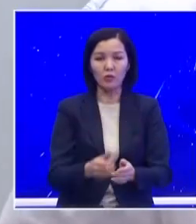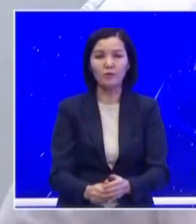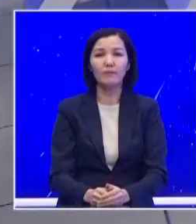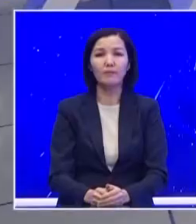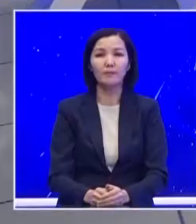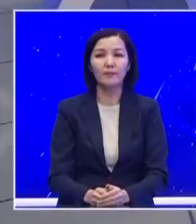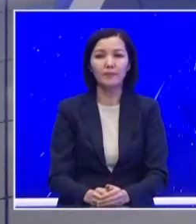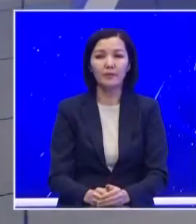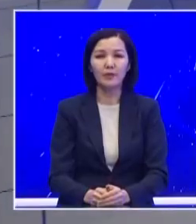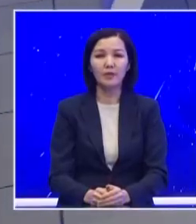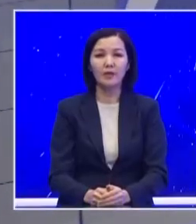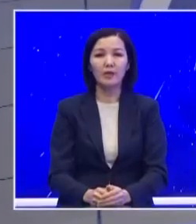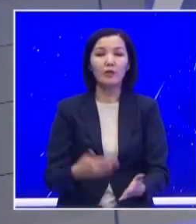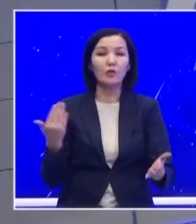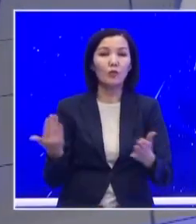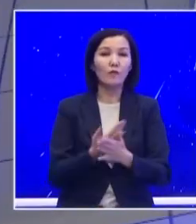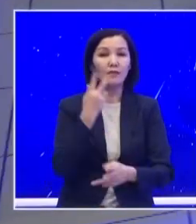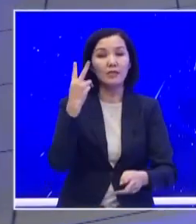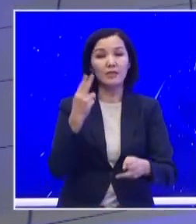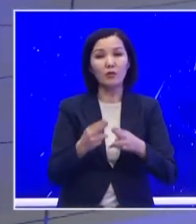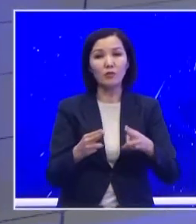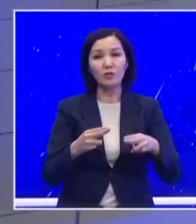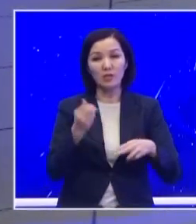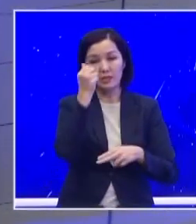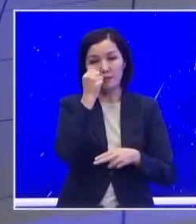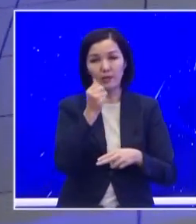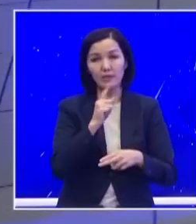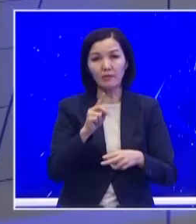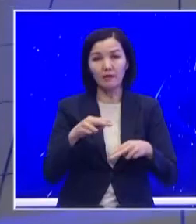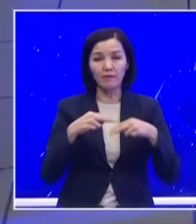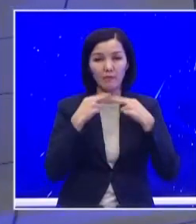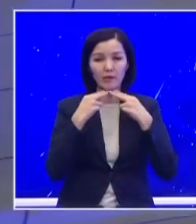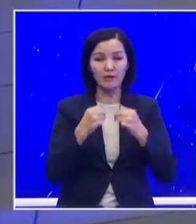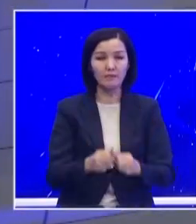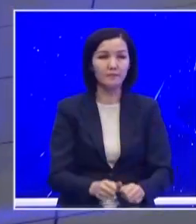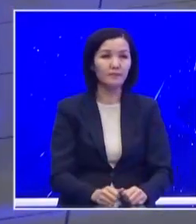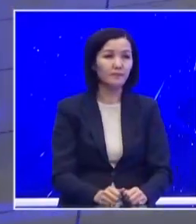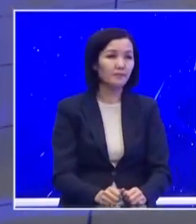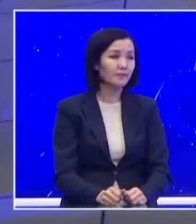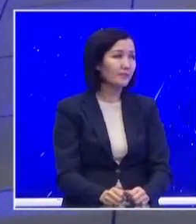Такова информационная картина дня. Спасибо за внимание. До свидания.